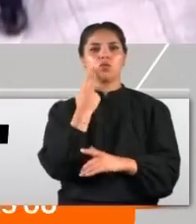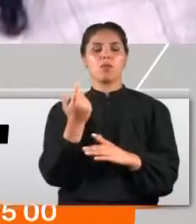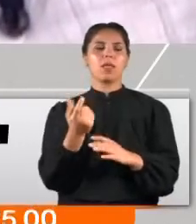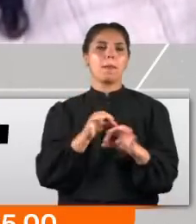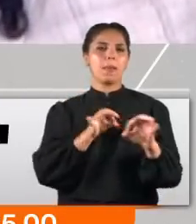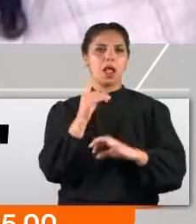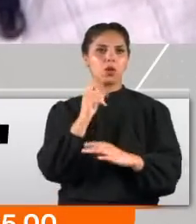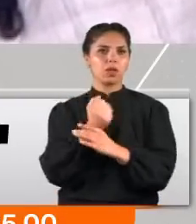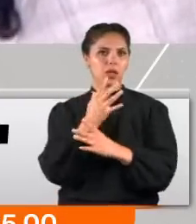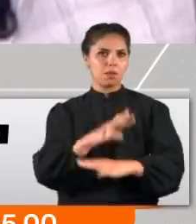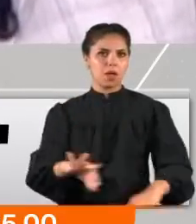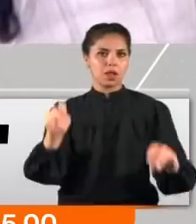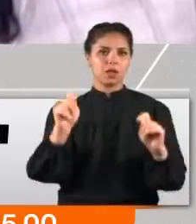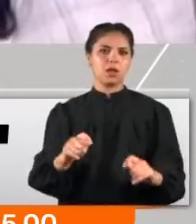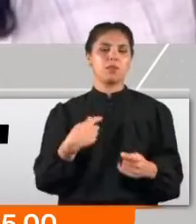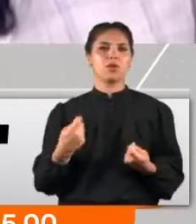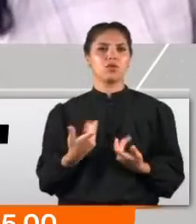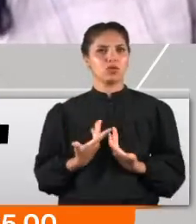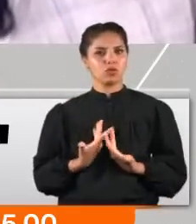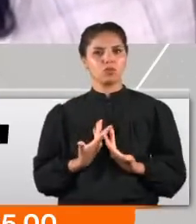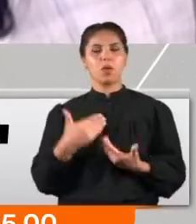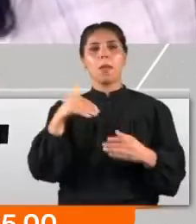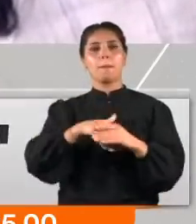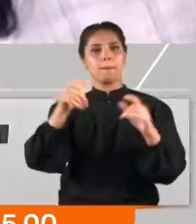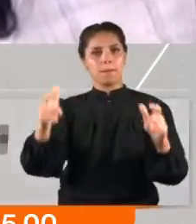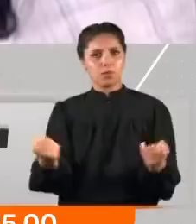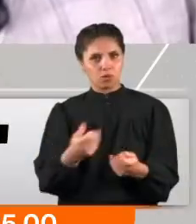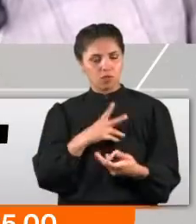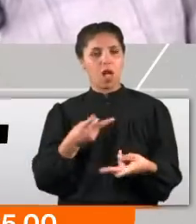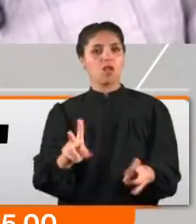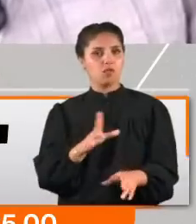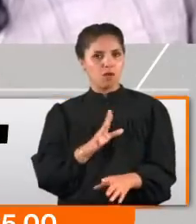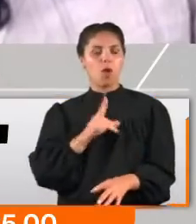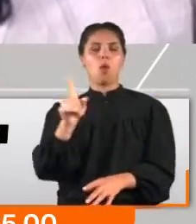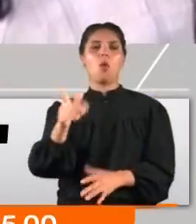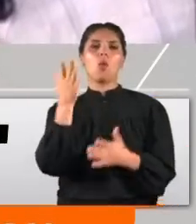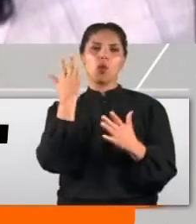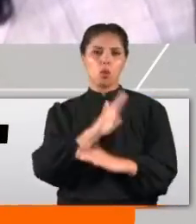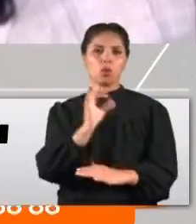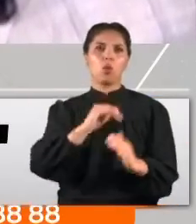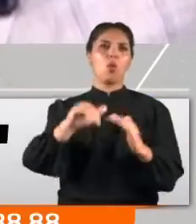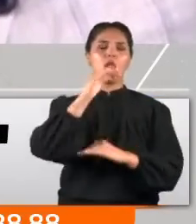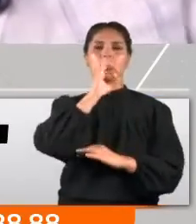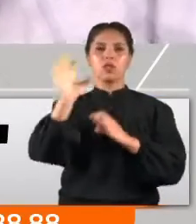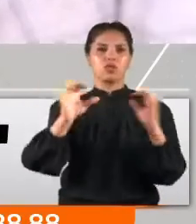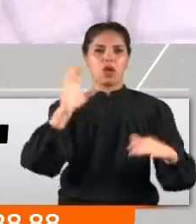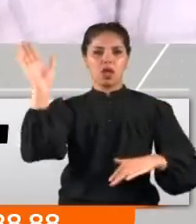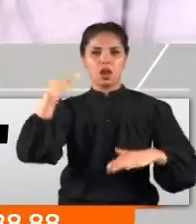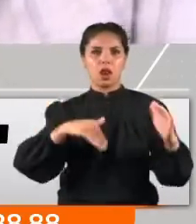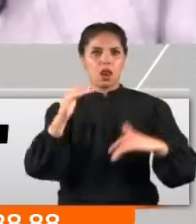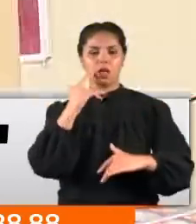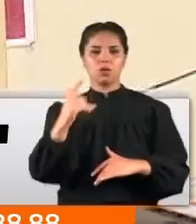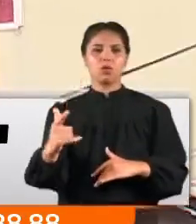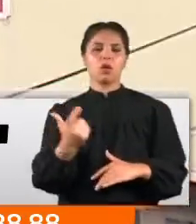haline, tasarısı haline getirmeye çalışırım. Meclis eğer müsaitse, açılmışsa orada, yoksa biraz olağanüstü çağırarak bir yasalar